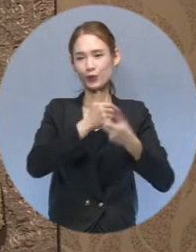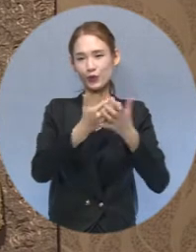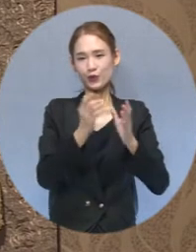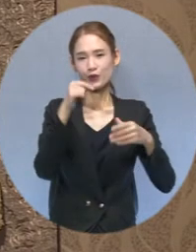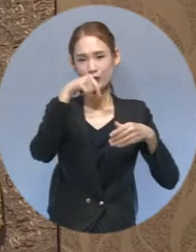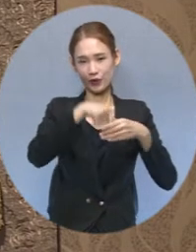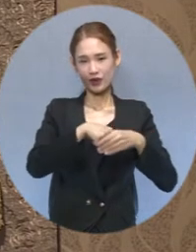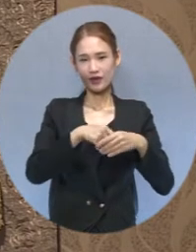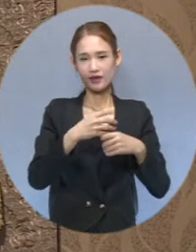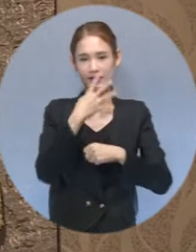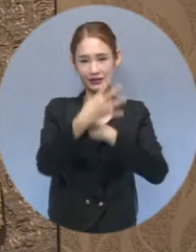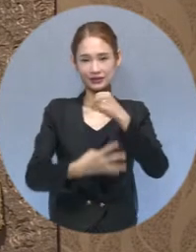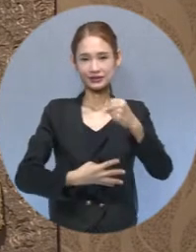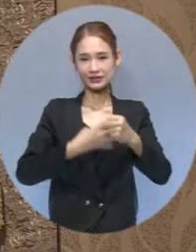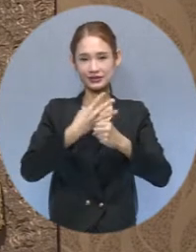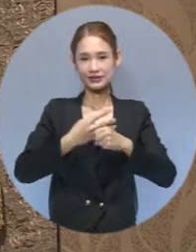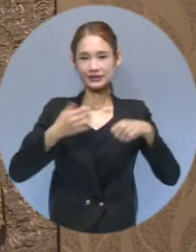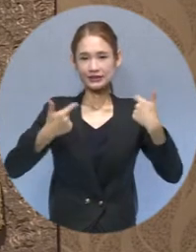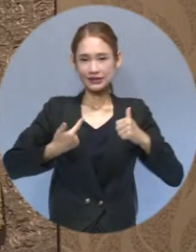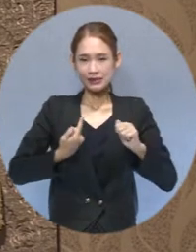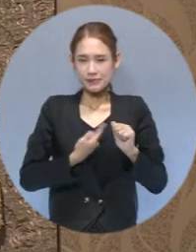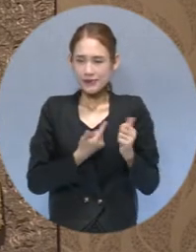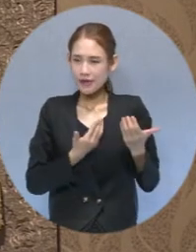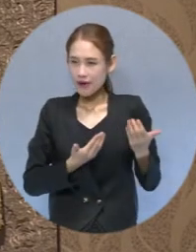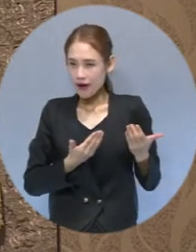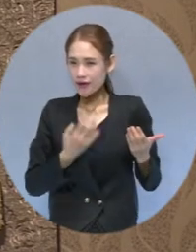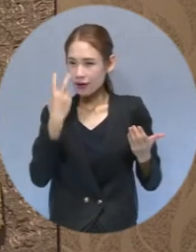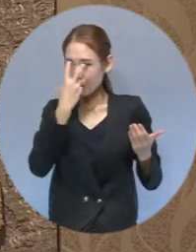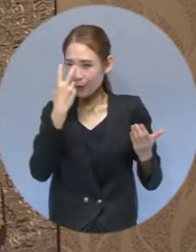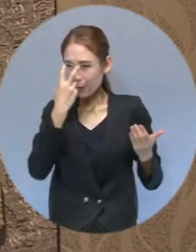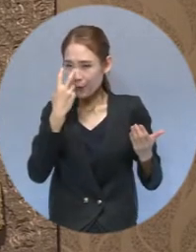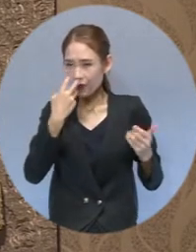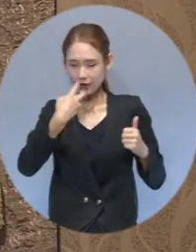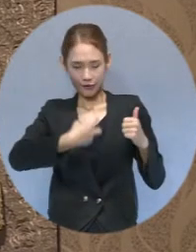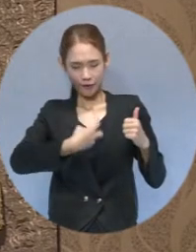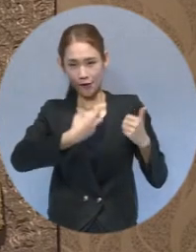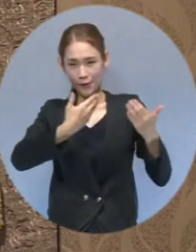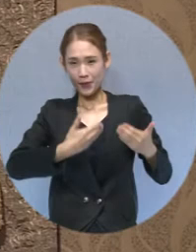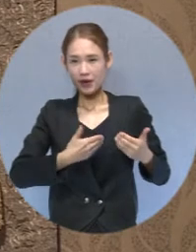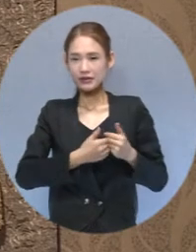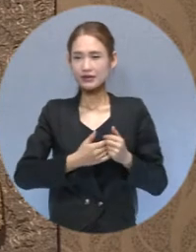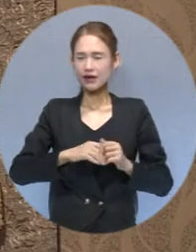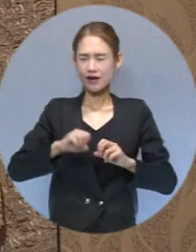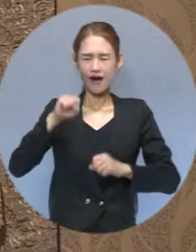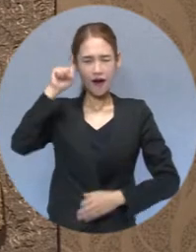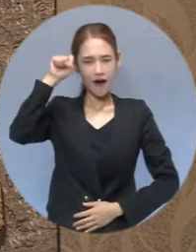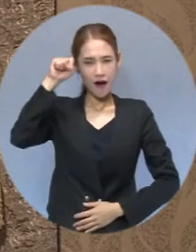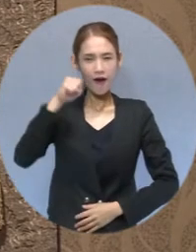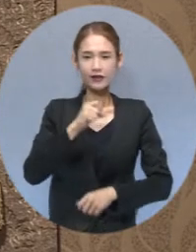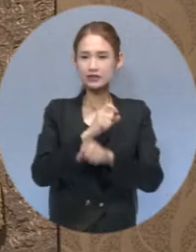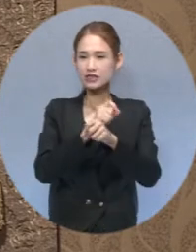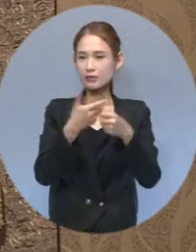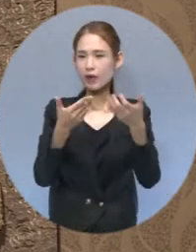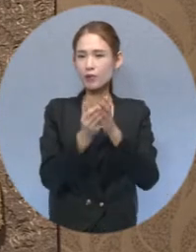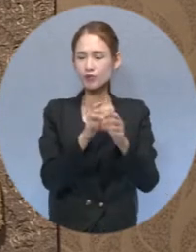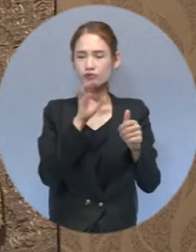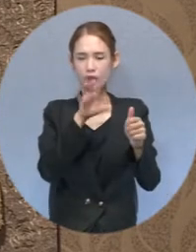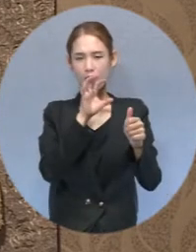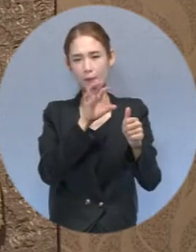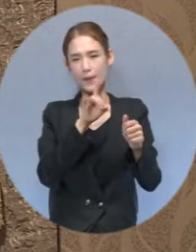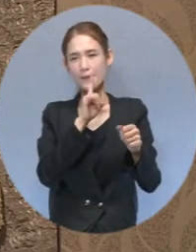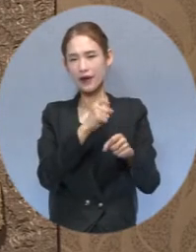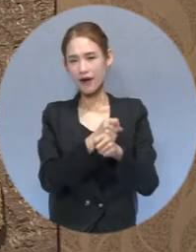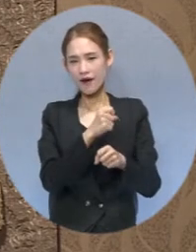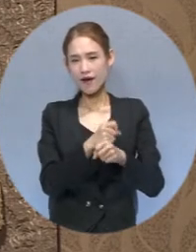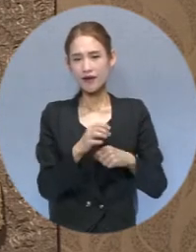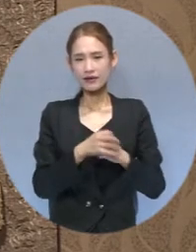초선 4년간은 늘 비판과 견제를 주로 했습니다. 그래서 많이 소리 높여서 싸우고 집행부한테 싫은 소리도 많이 하고 그리고